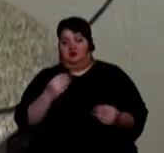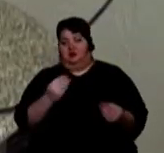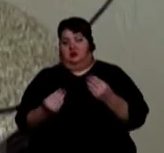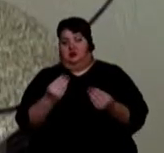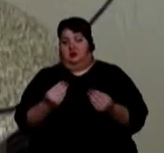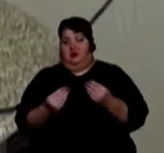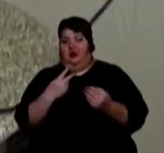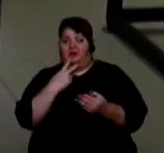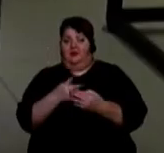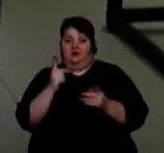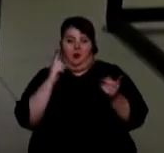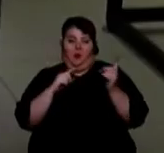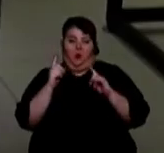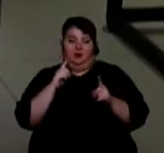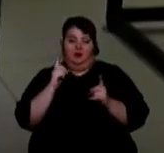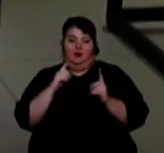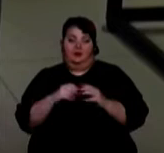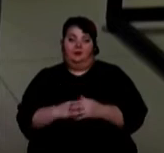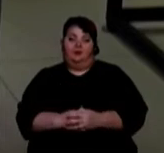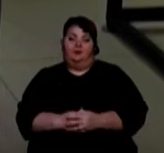чи дивитися мультфільми.